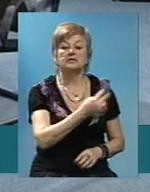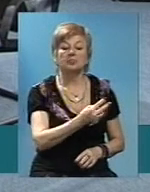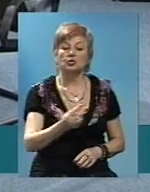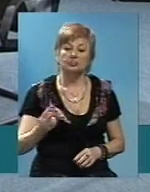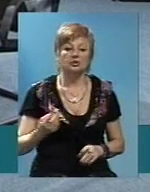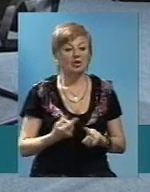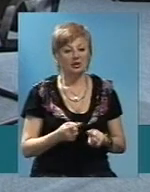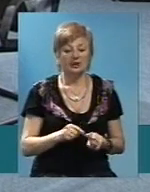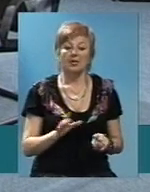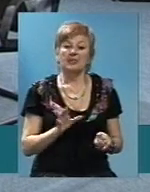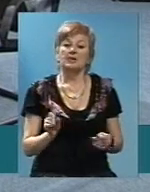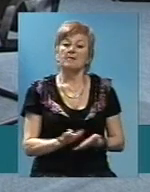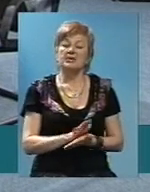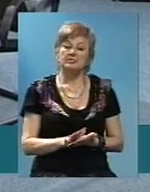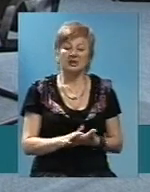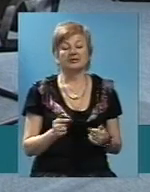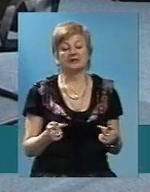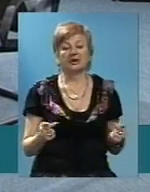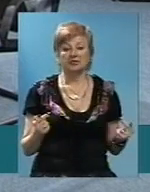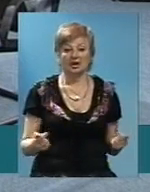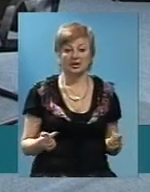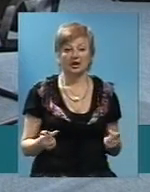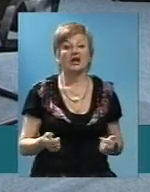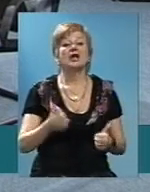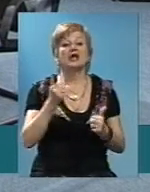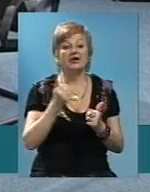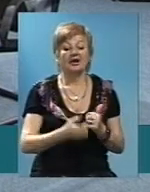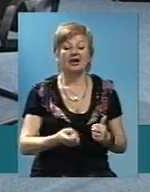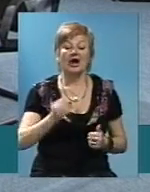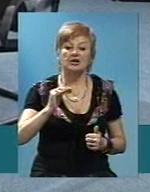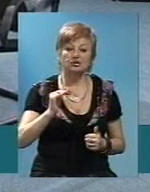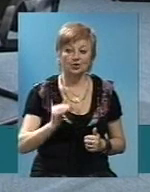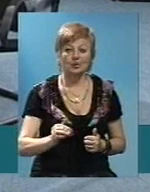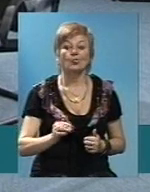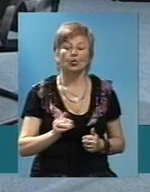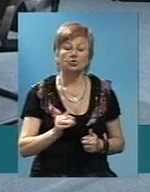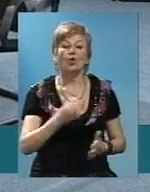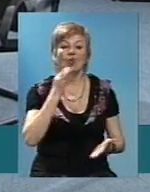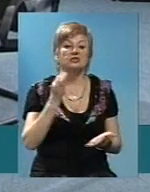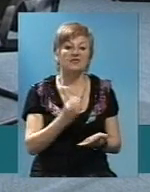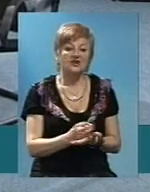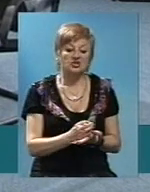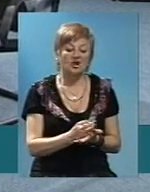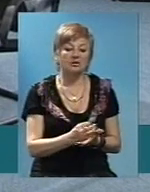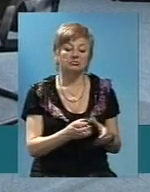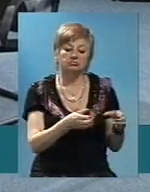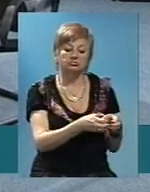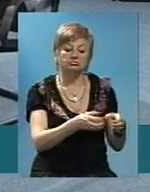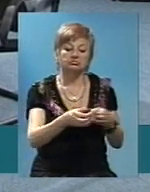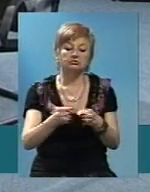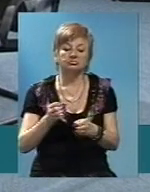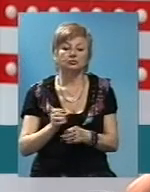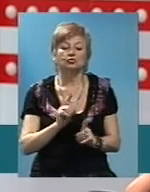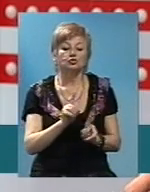щоб це було безкоштовно і так далі. І кожен з дітей відповідав, як ви правильно казали, за якусь свою сферу, долучаючись до